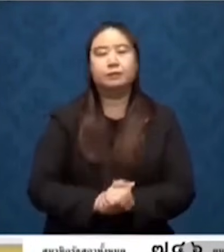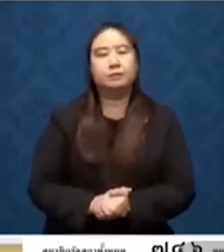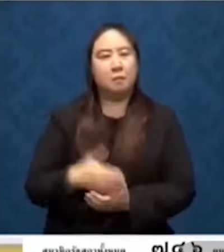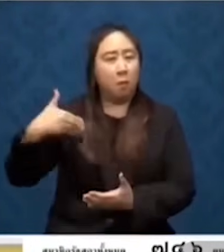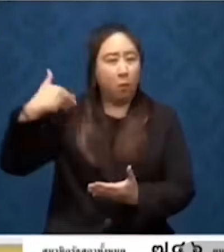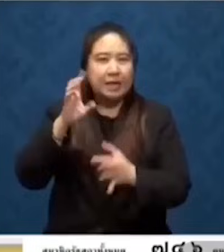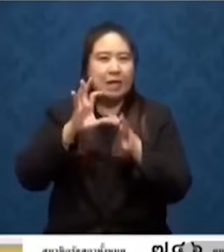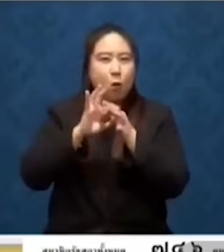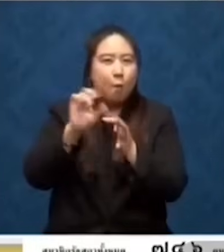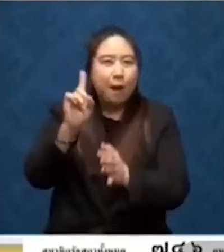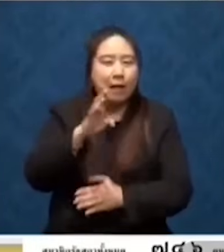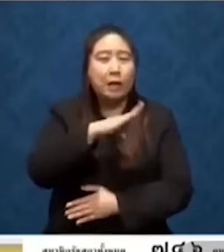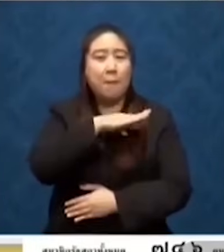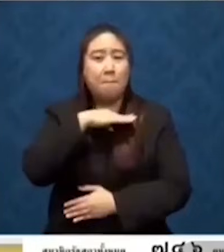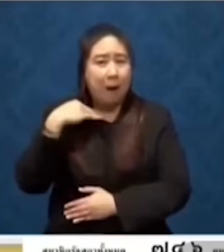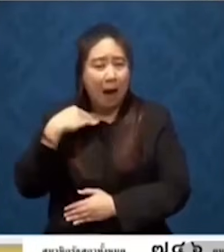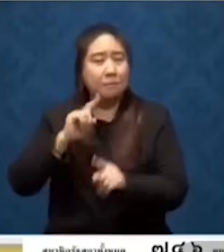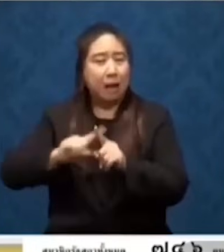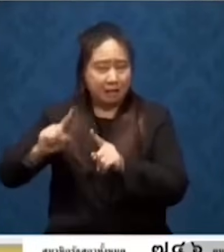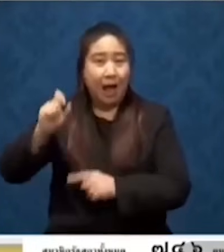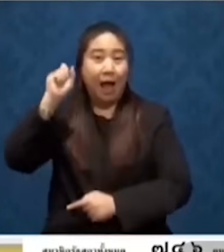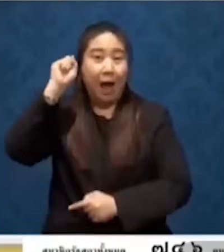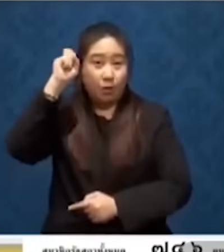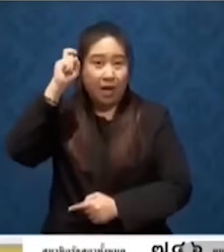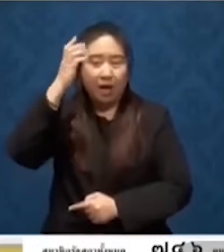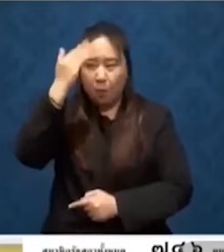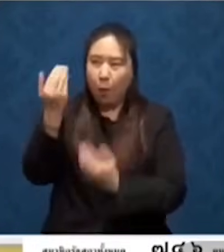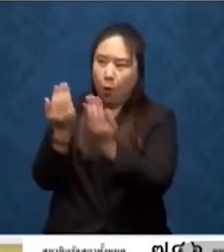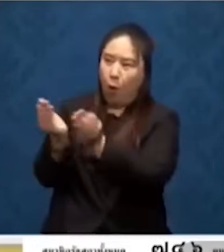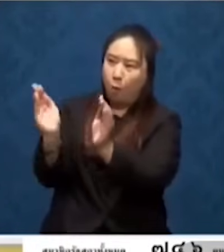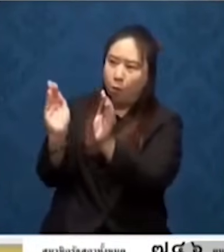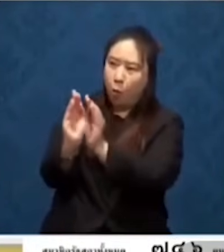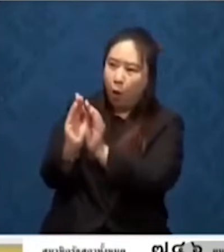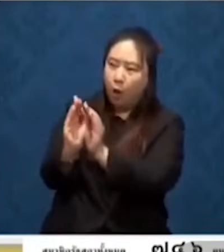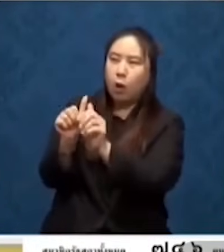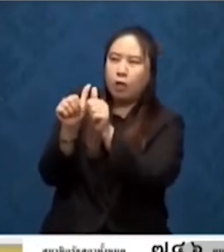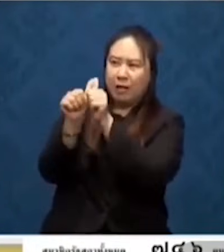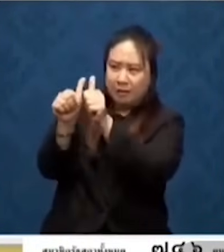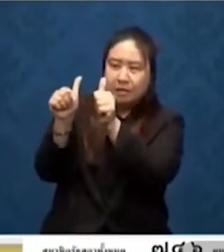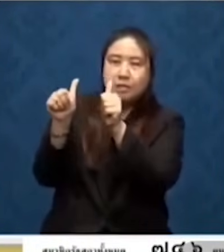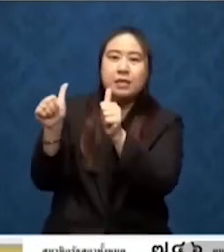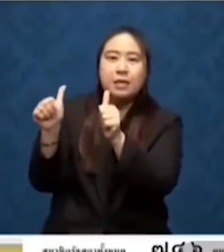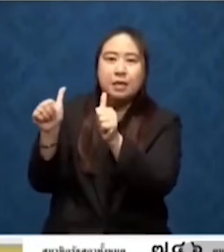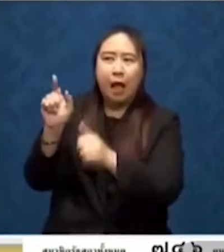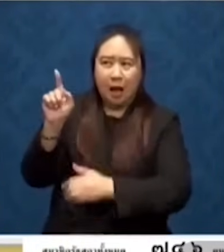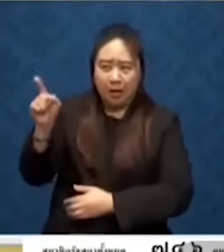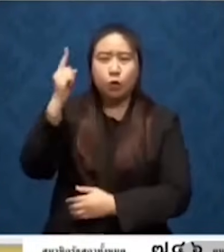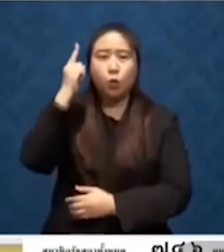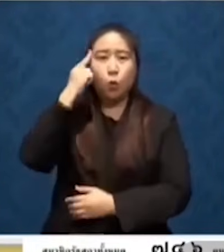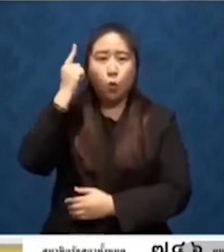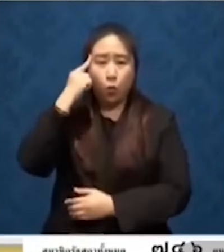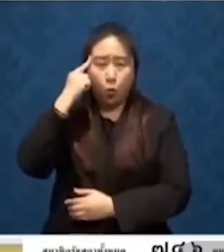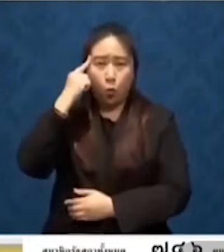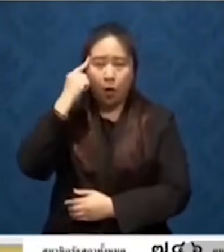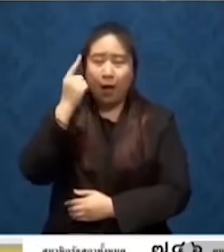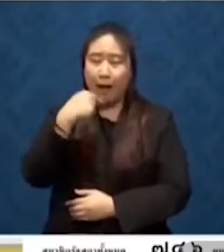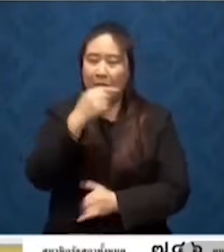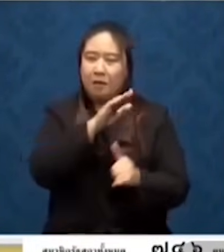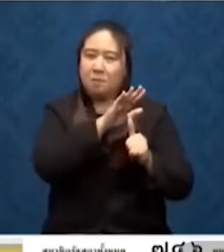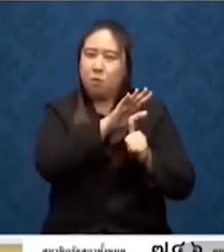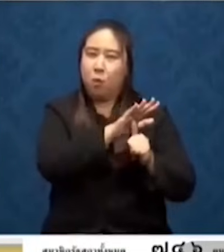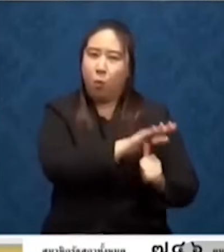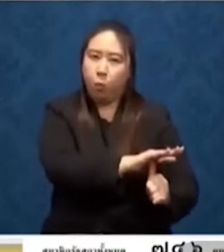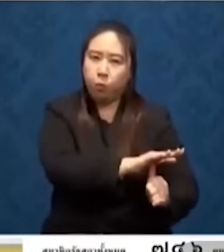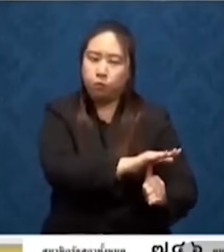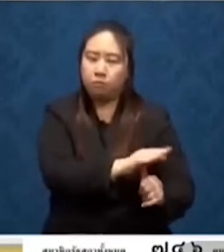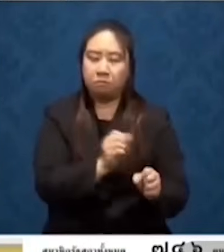นบัดนี้ครับท่านมาจากครอบครัวที่ดีงามท่านคงรู้ว่าคนที่ถูกเอาเปรียบคนที่